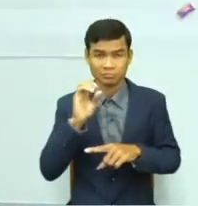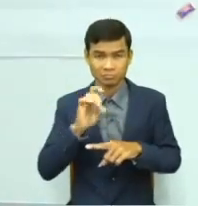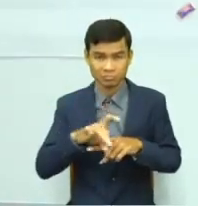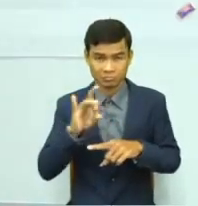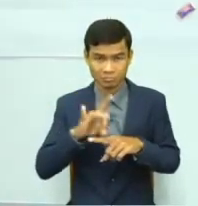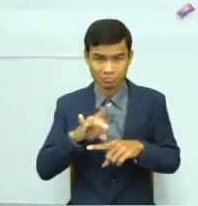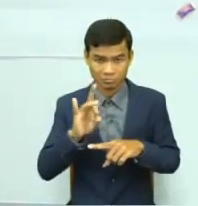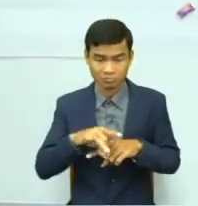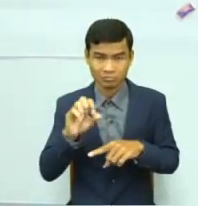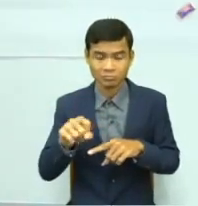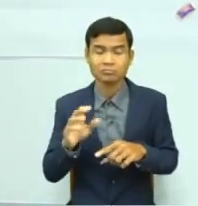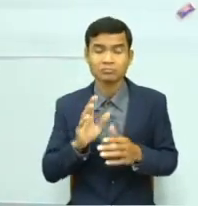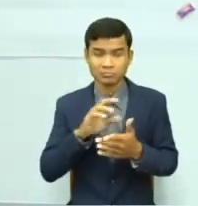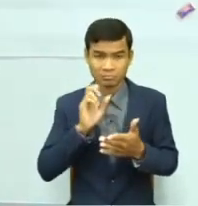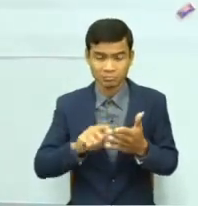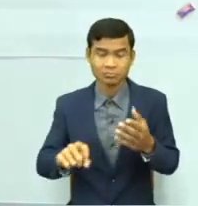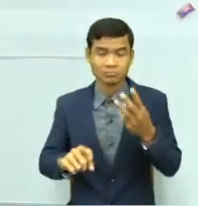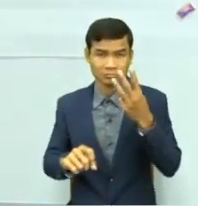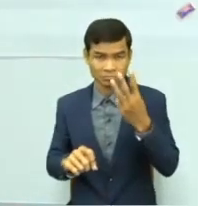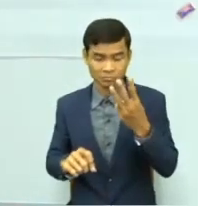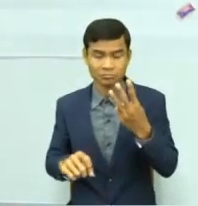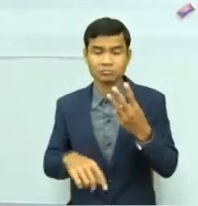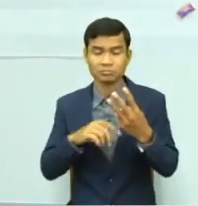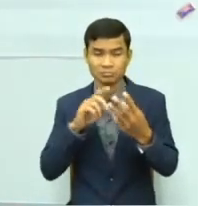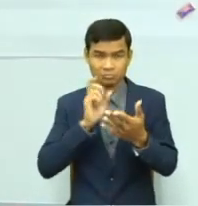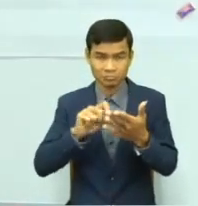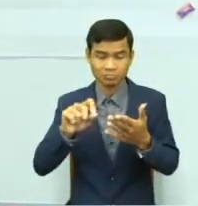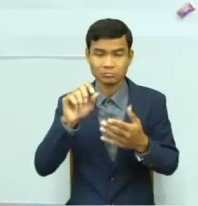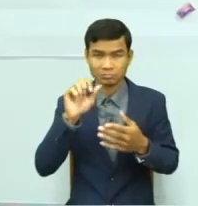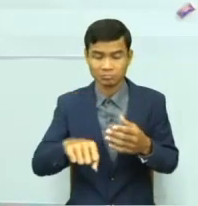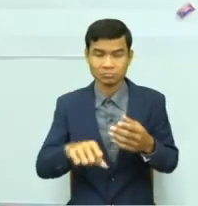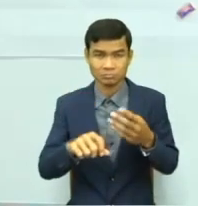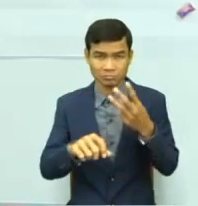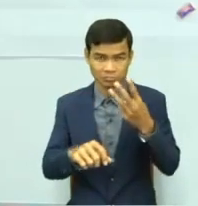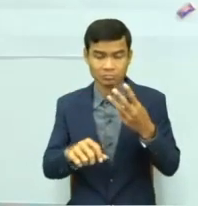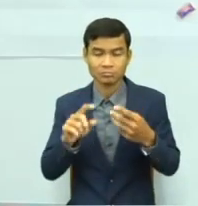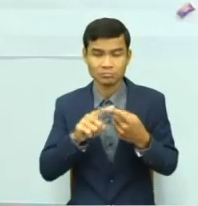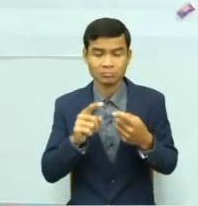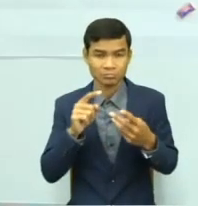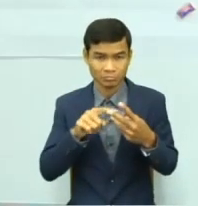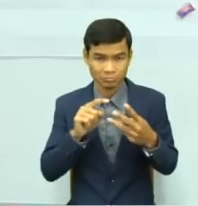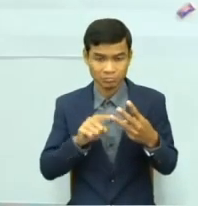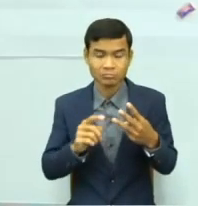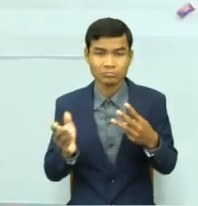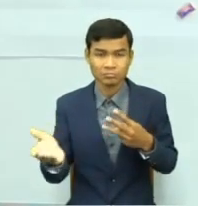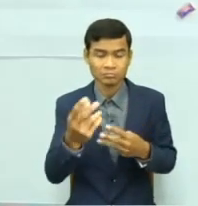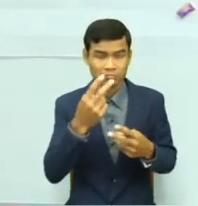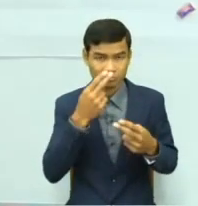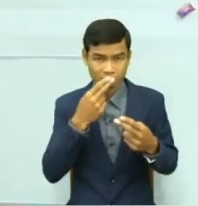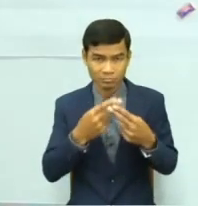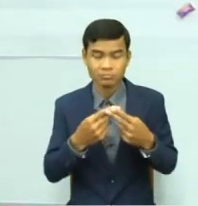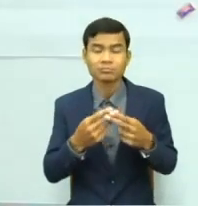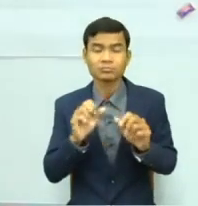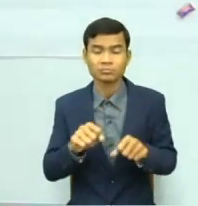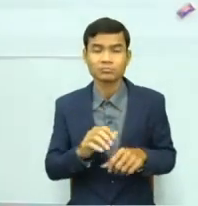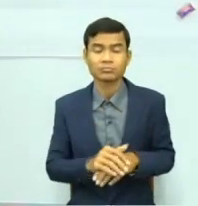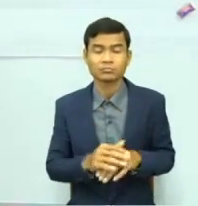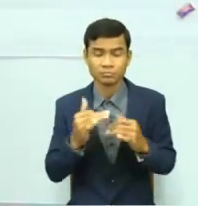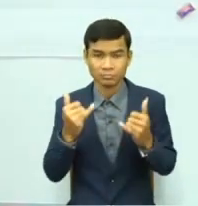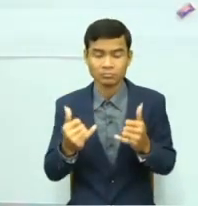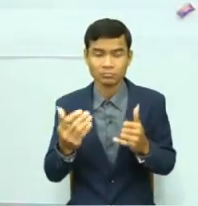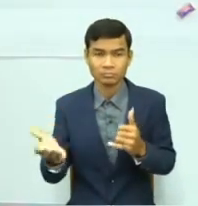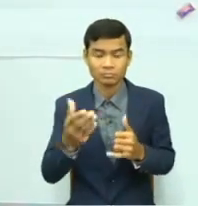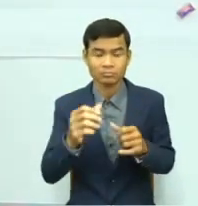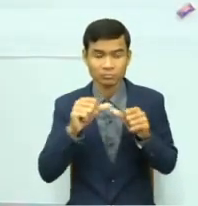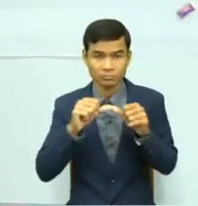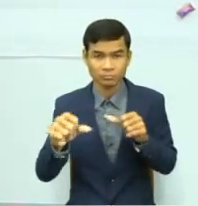cho xe bán bay là con chà chấm bằng tật chết chương đừng chăm tiên tốt chùm lại thằng ạc nế chà ấy lỡ dương bằng